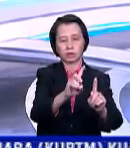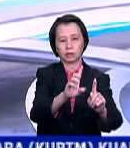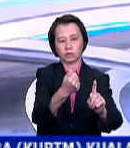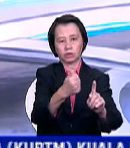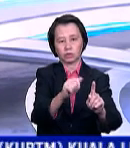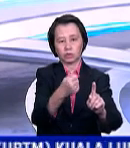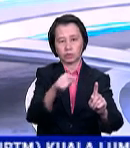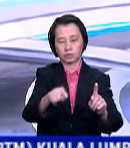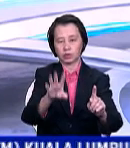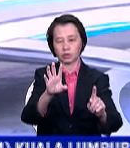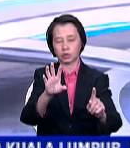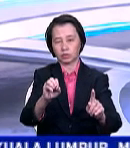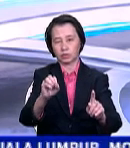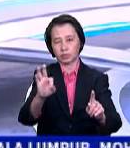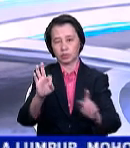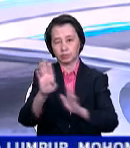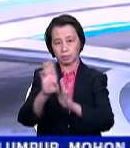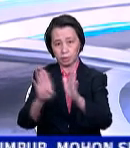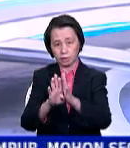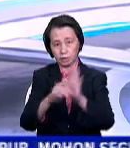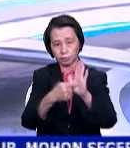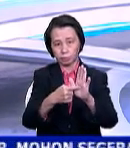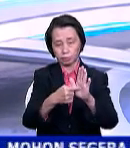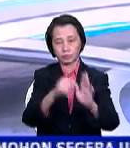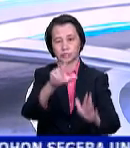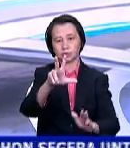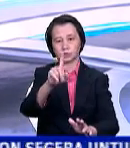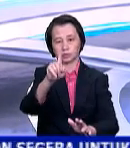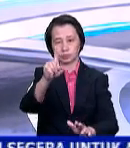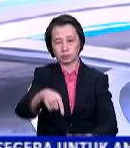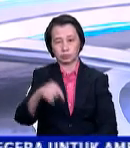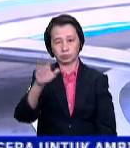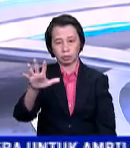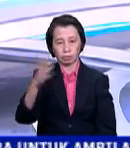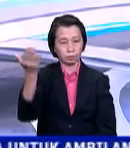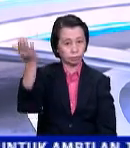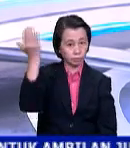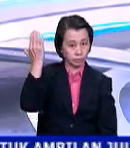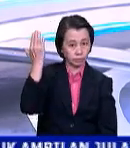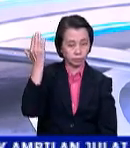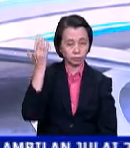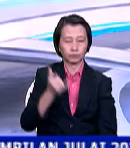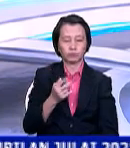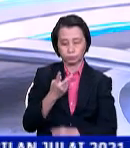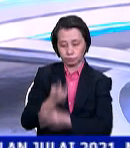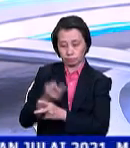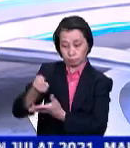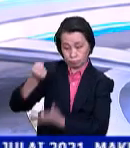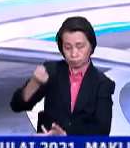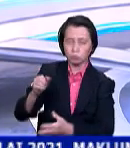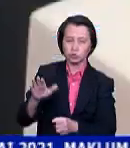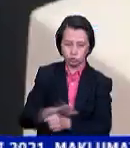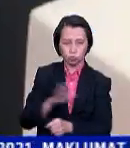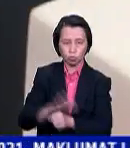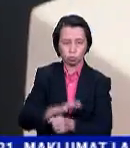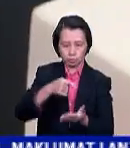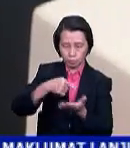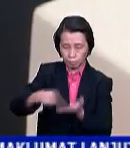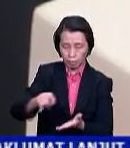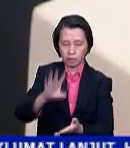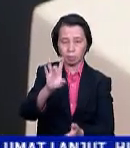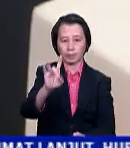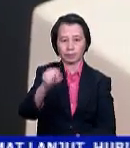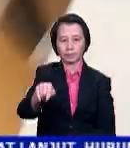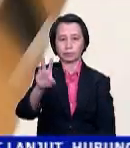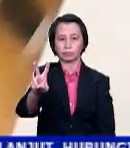$110.9 bilion yang dicatatkan pada 31 Mei yang lalu. Paras Rizab ini memandai untuk membiayai